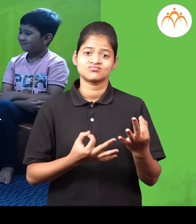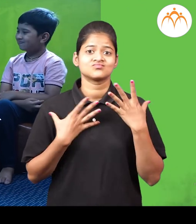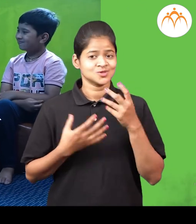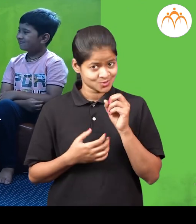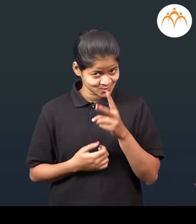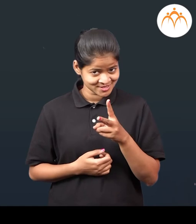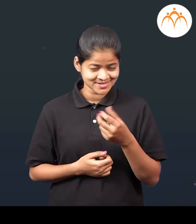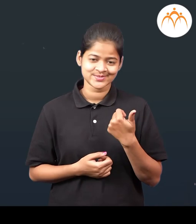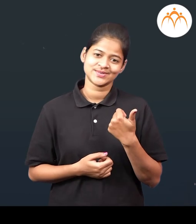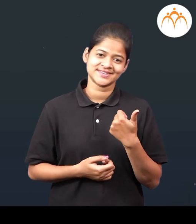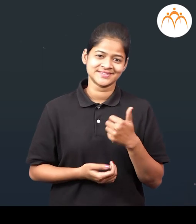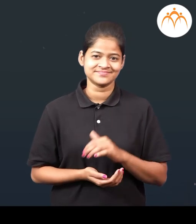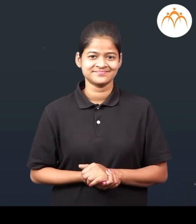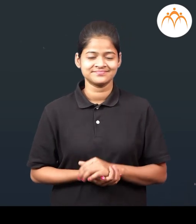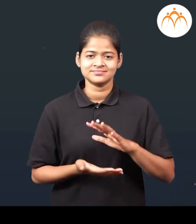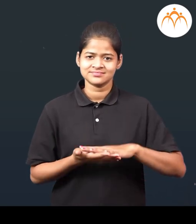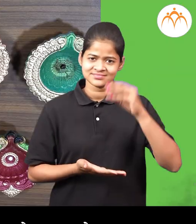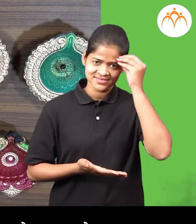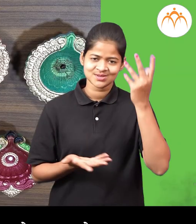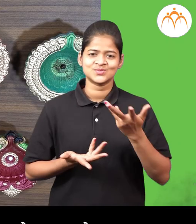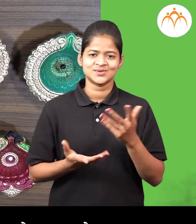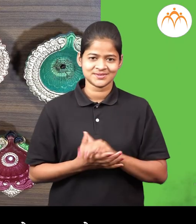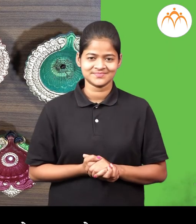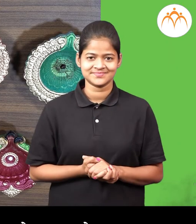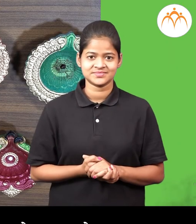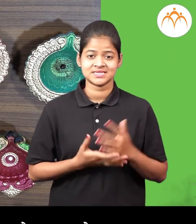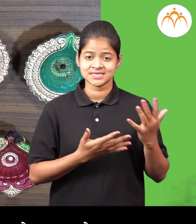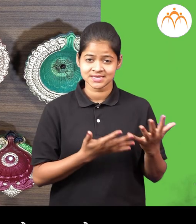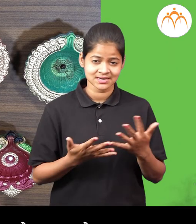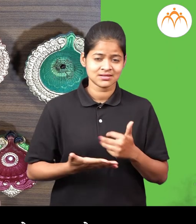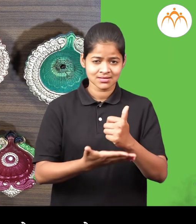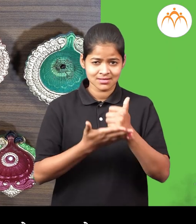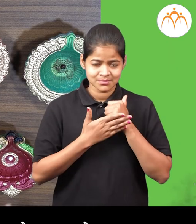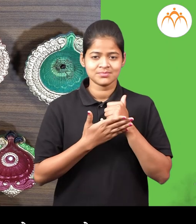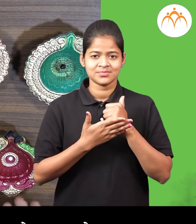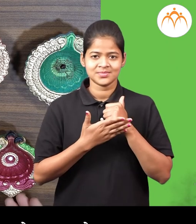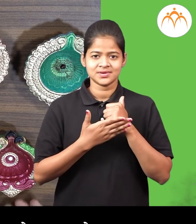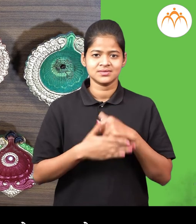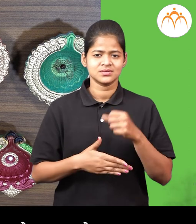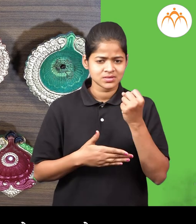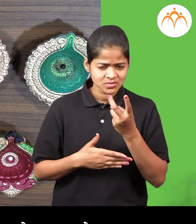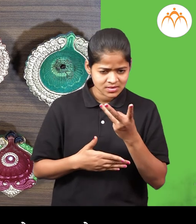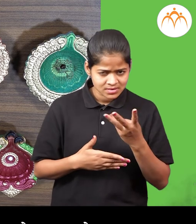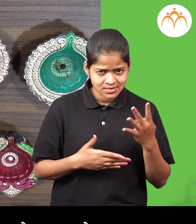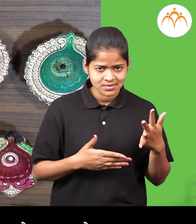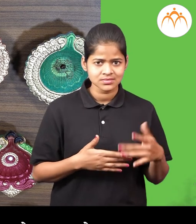आपण काय शिकलो? वस्तुनचा सहायाने आपण अंक मोजु शकतो.